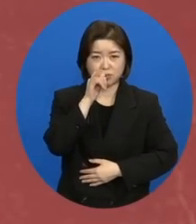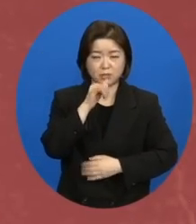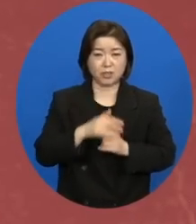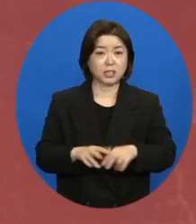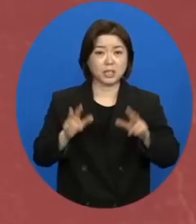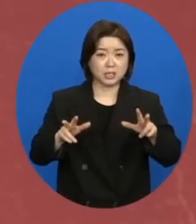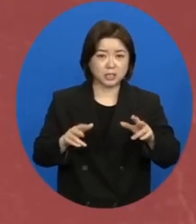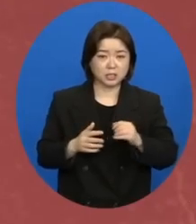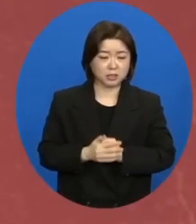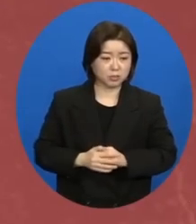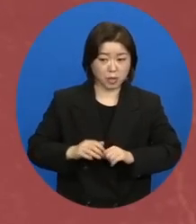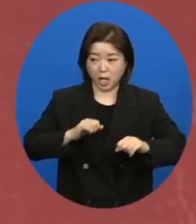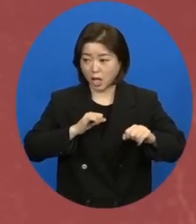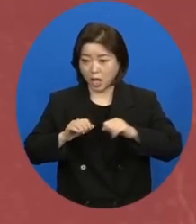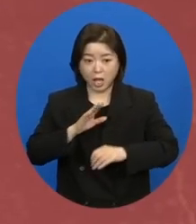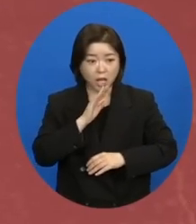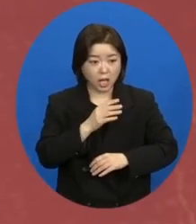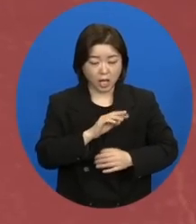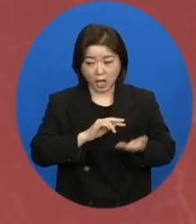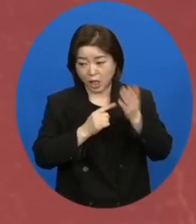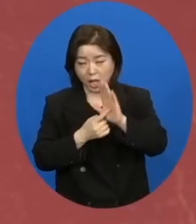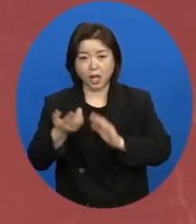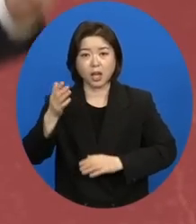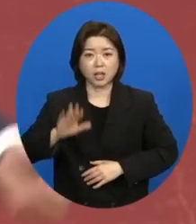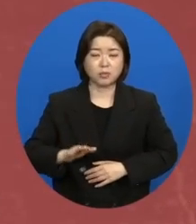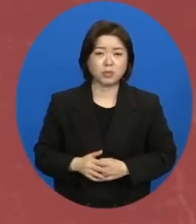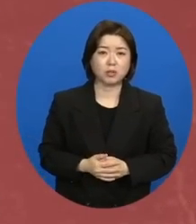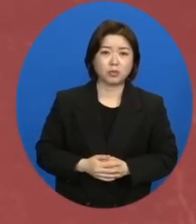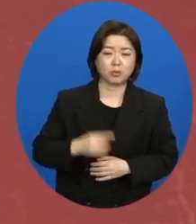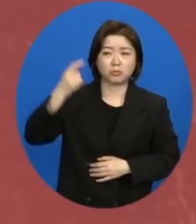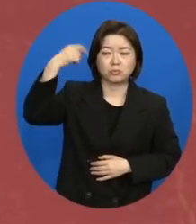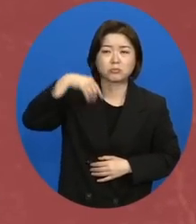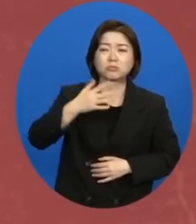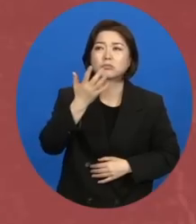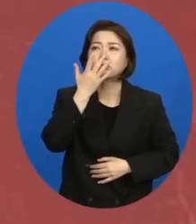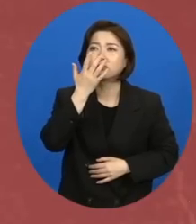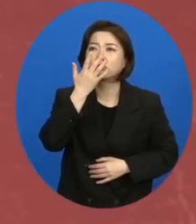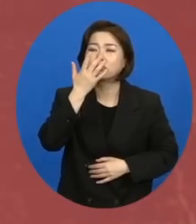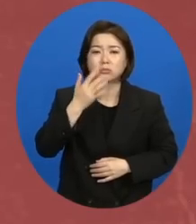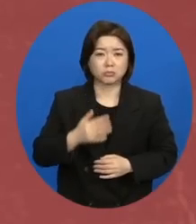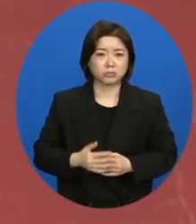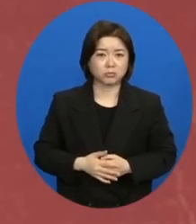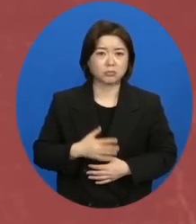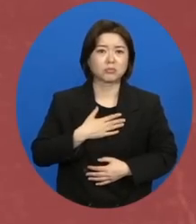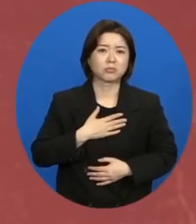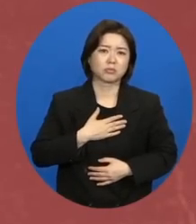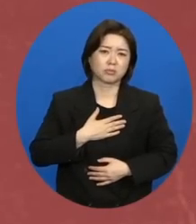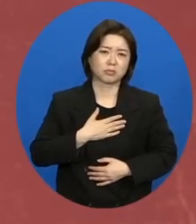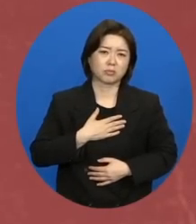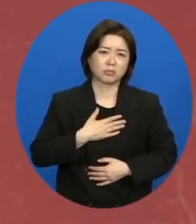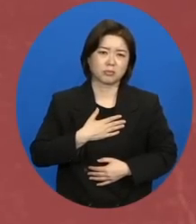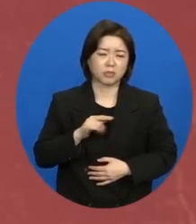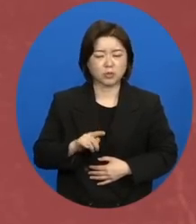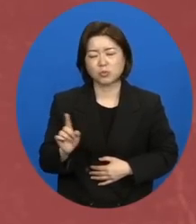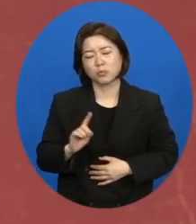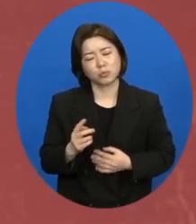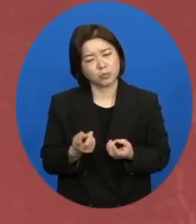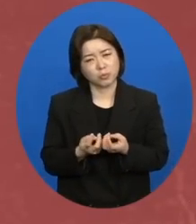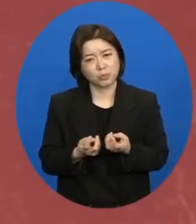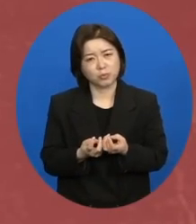이제 행실이 됐는데도 전혀 느낌이 없는 내가 이거 어떻게 된